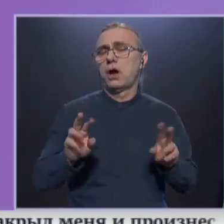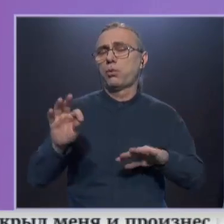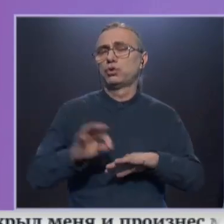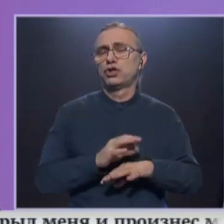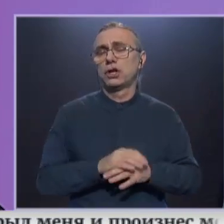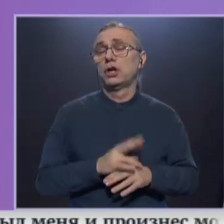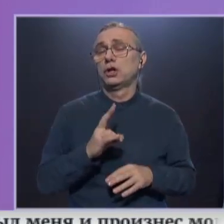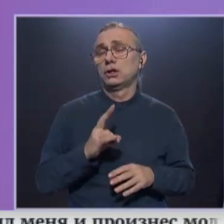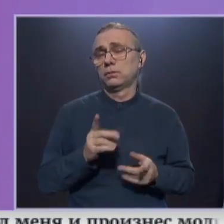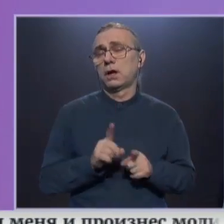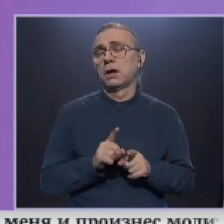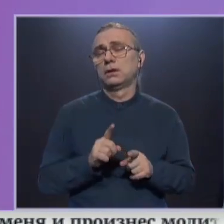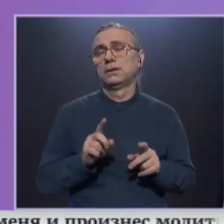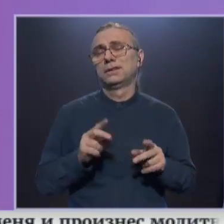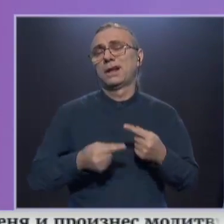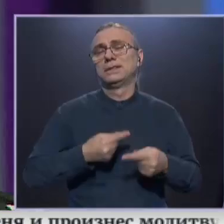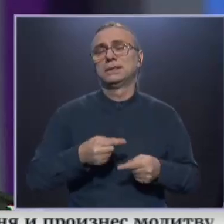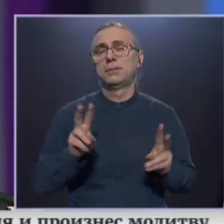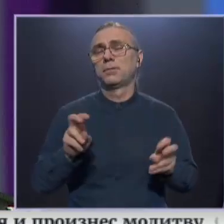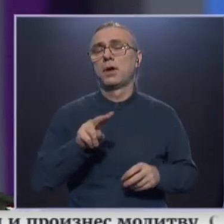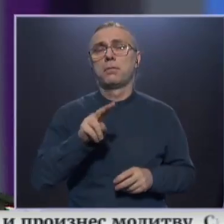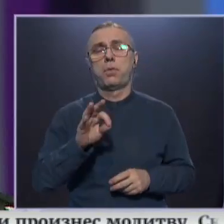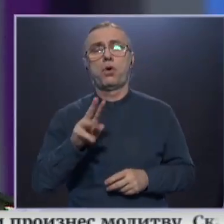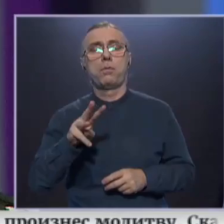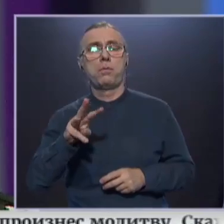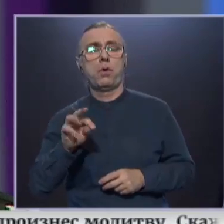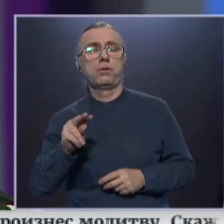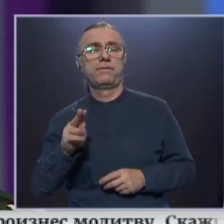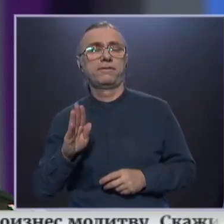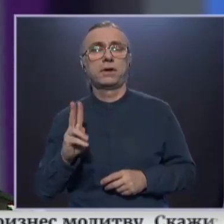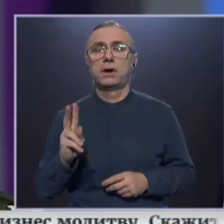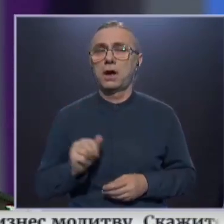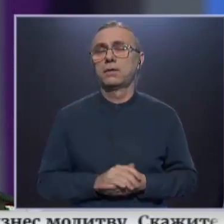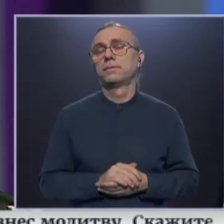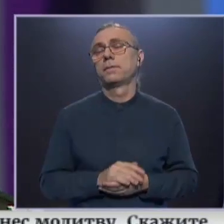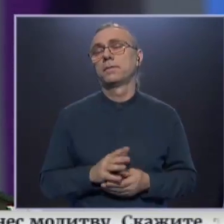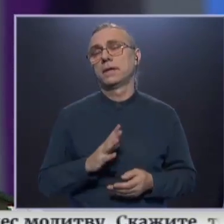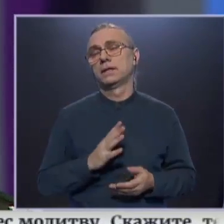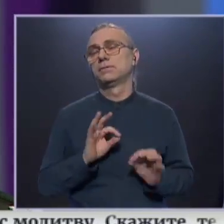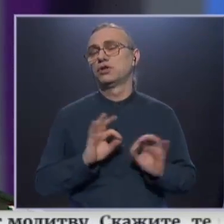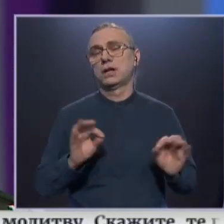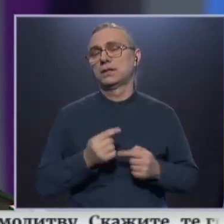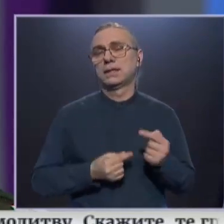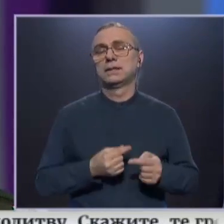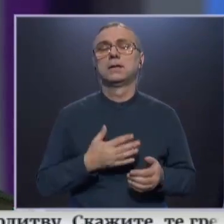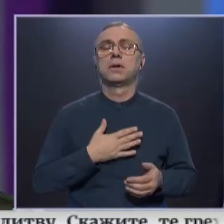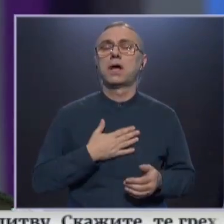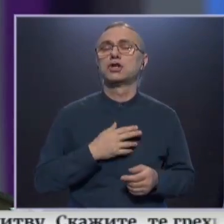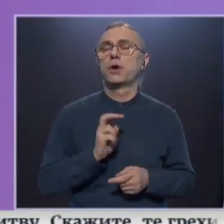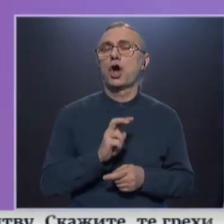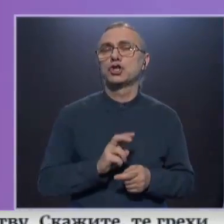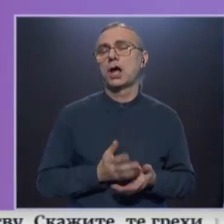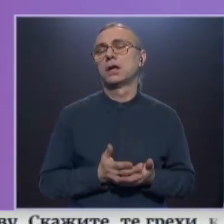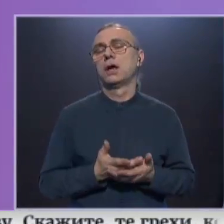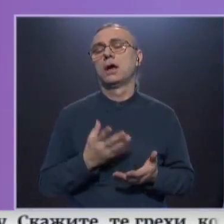традиция помолвки. У нас, когда наши прихожане венчаются, собираются,